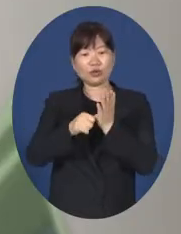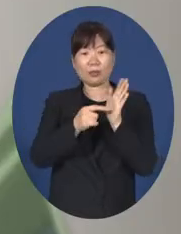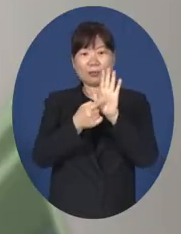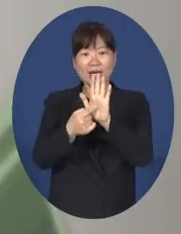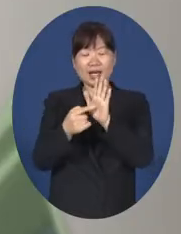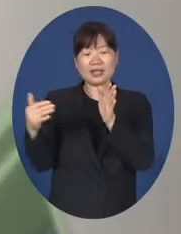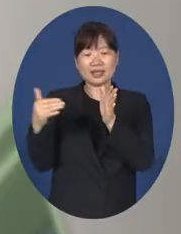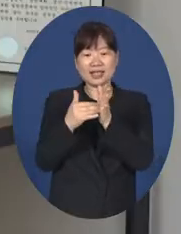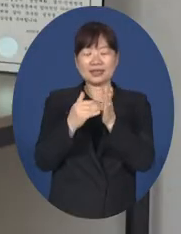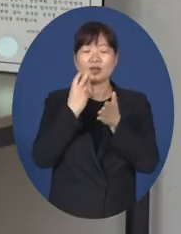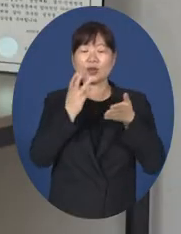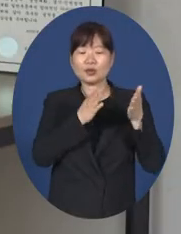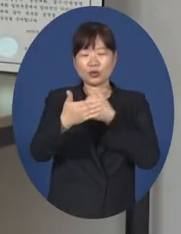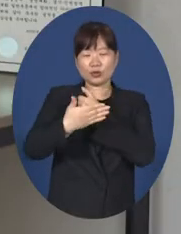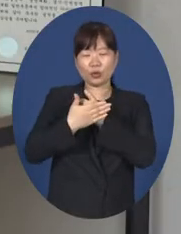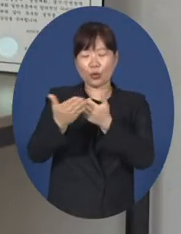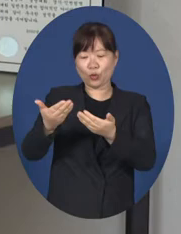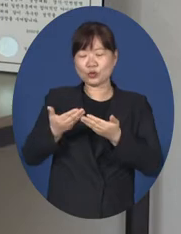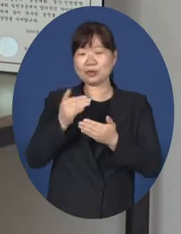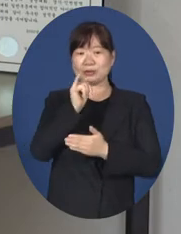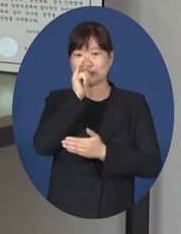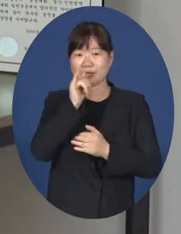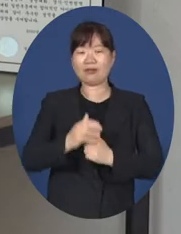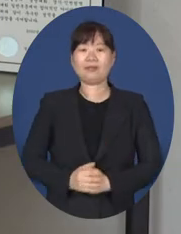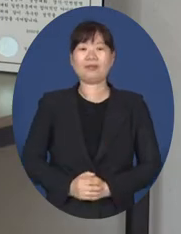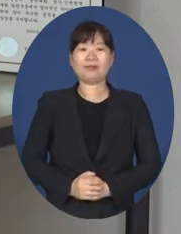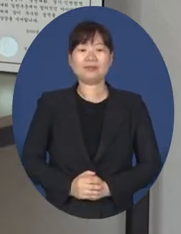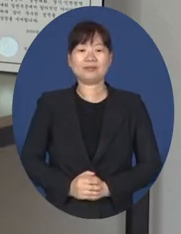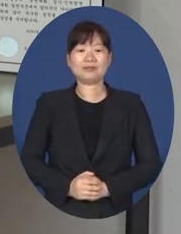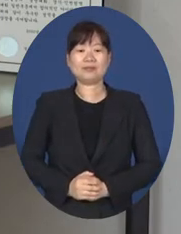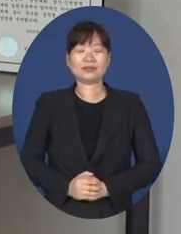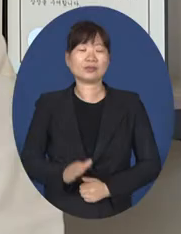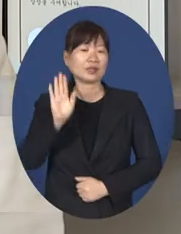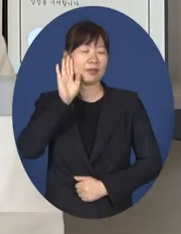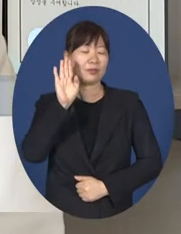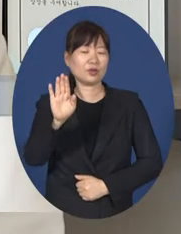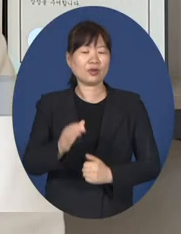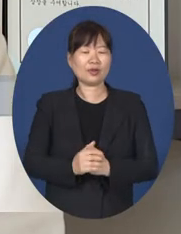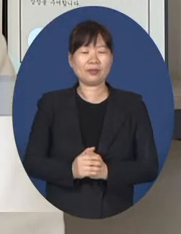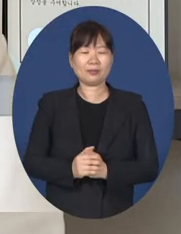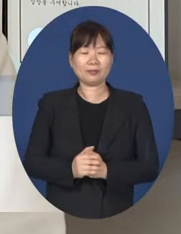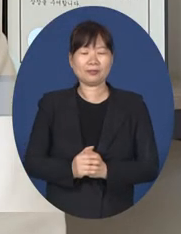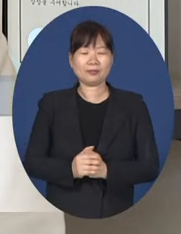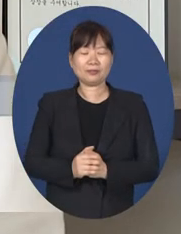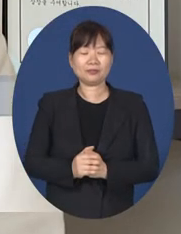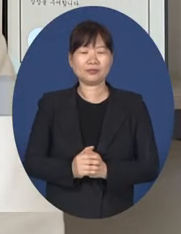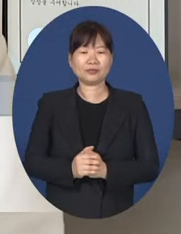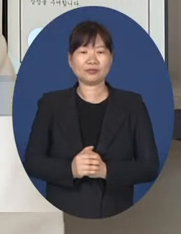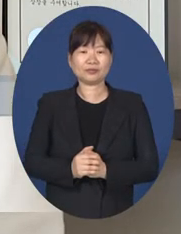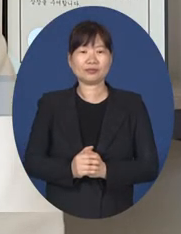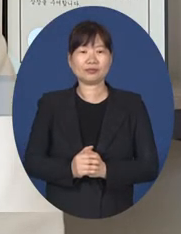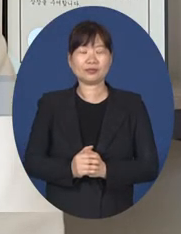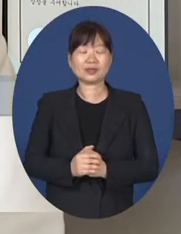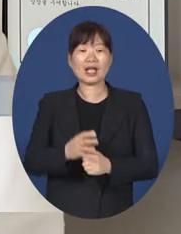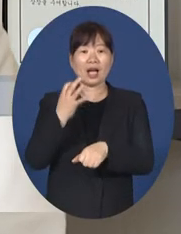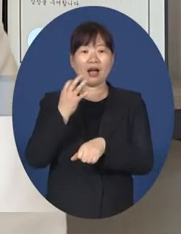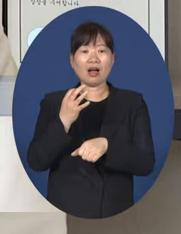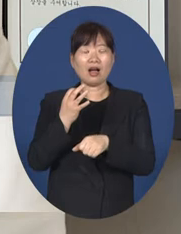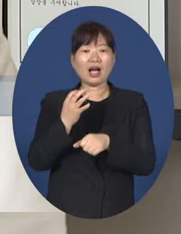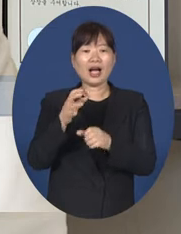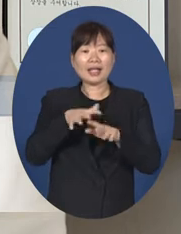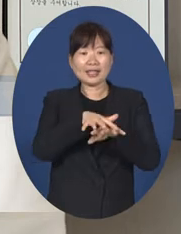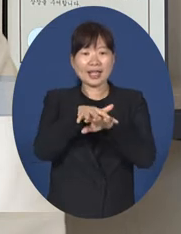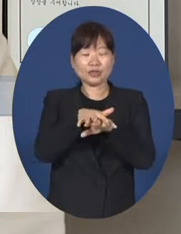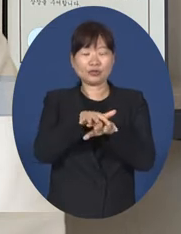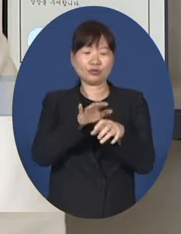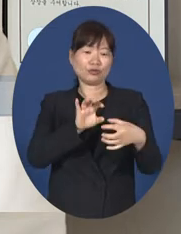출시하기까지 역시 경기도의 지원이 큰 도움이 됐습니다. 앞으로는 이제 단순히 CCTV 촬영되는 것뿐만 아니라